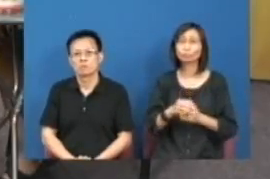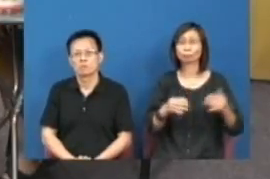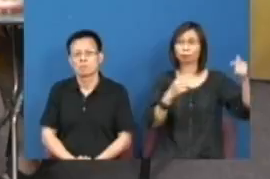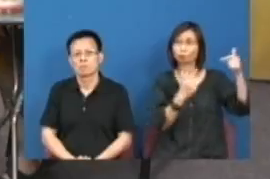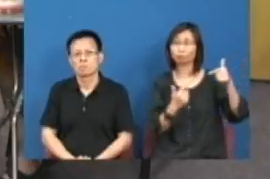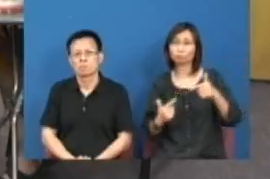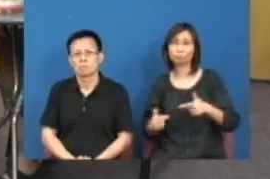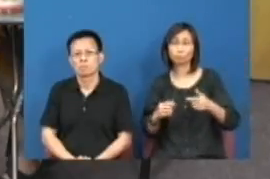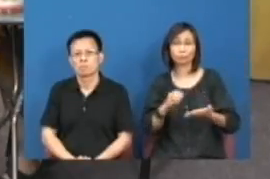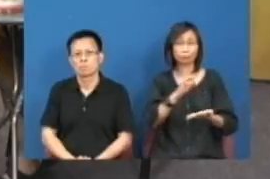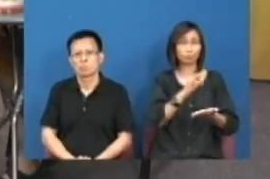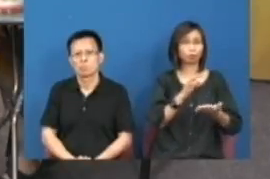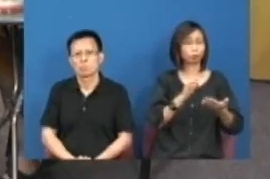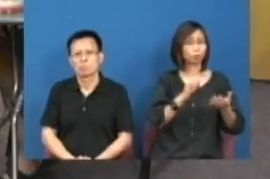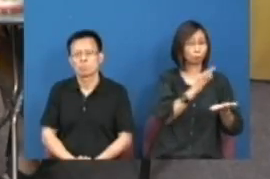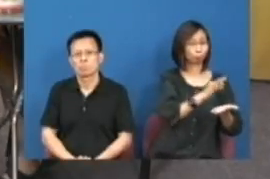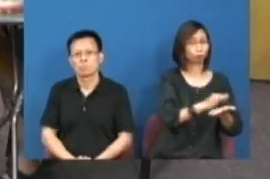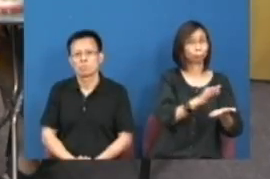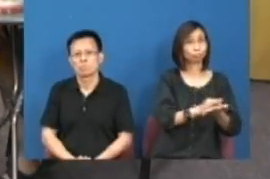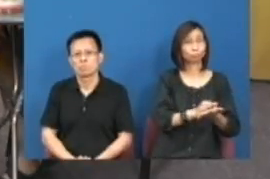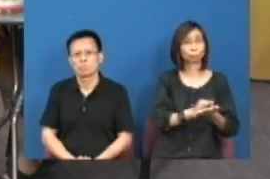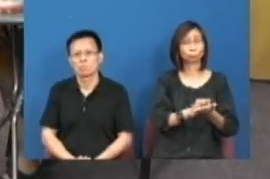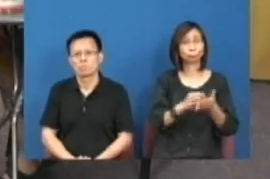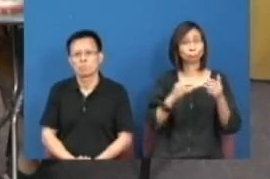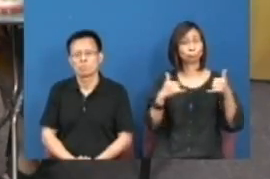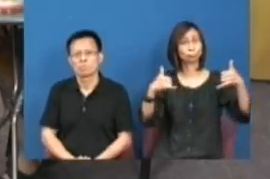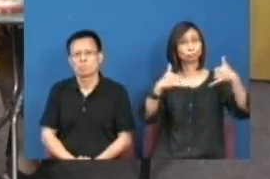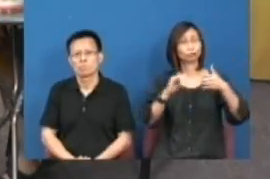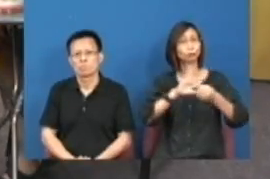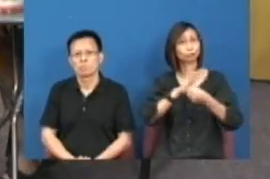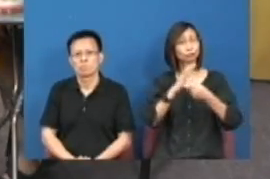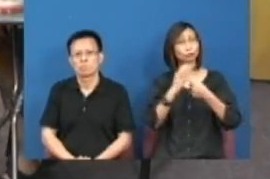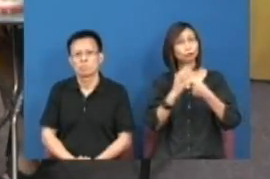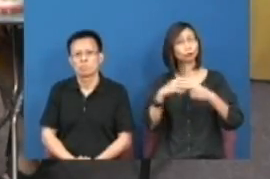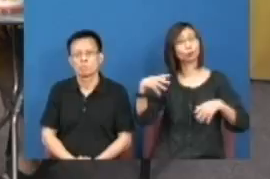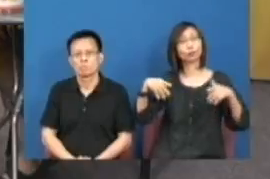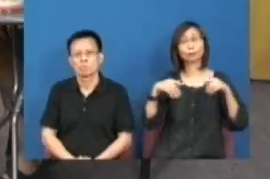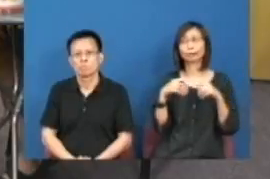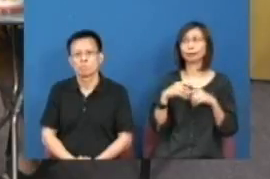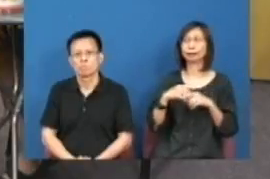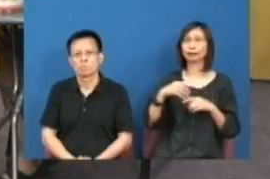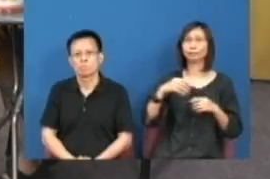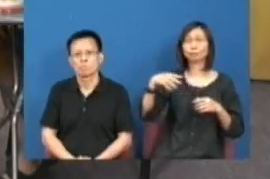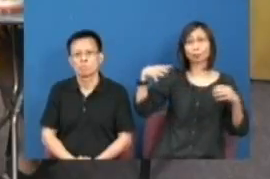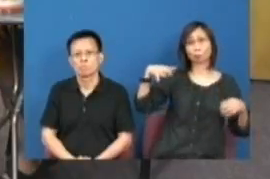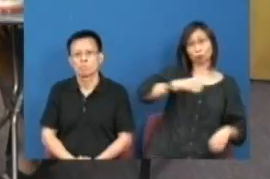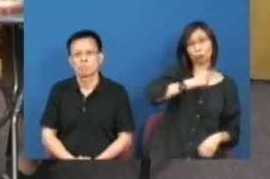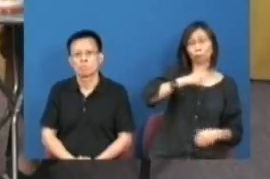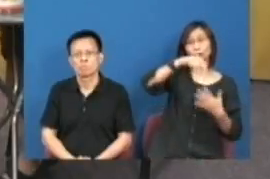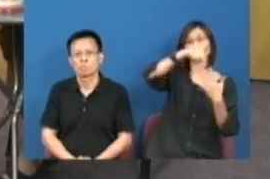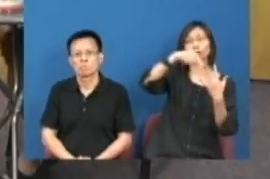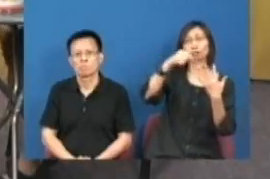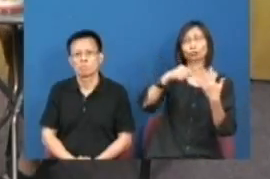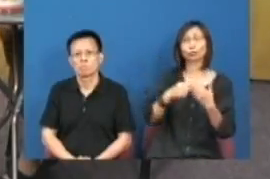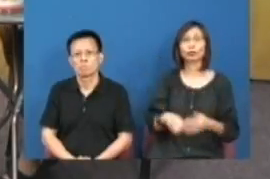有依一個區議會選舉啦，11月啦，咁然之後特首選舉啦，咁甚至係依一個即係明年即係秋季